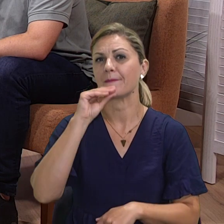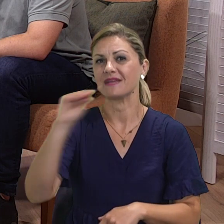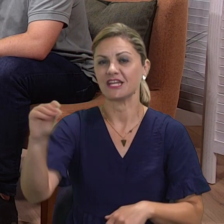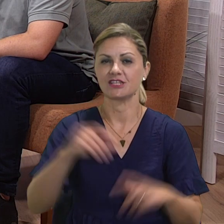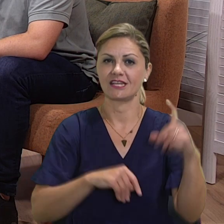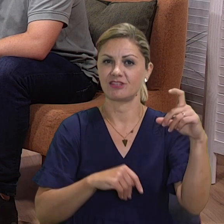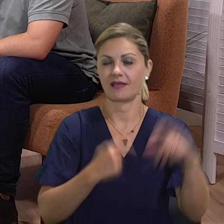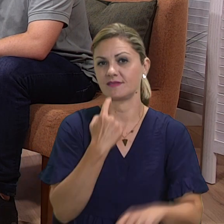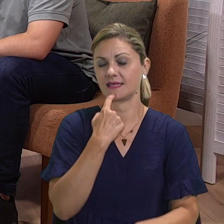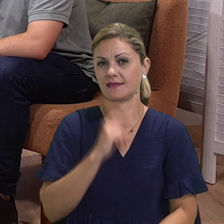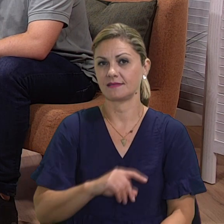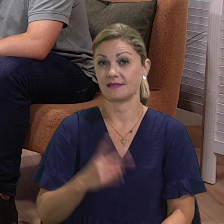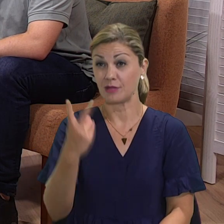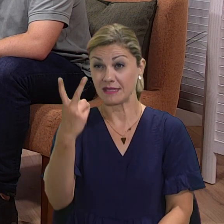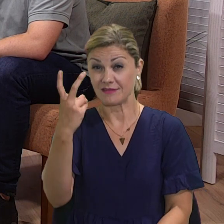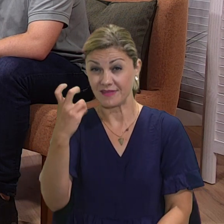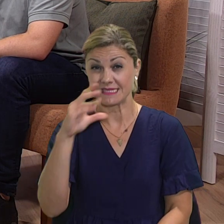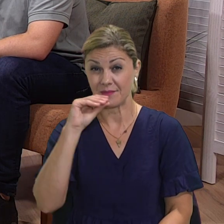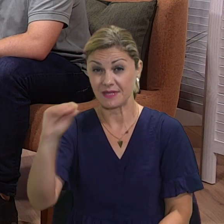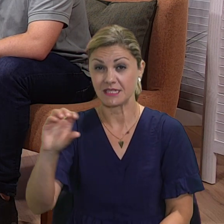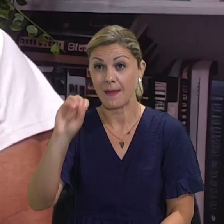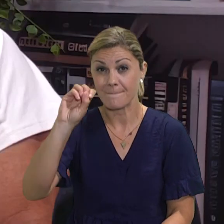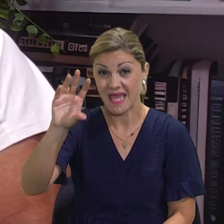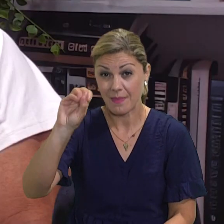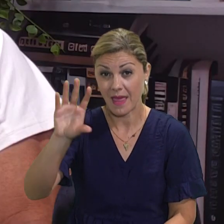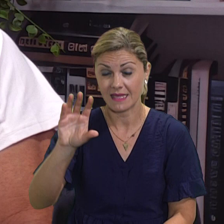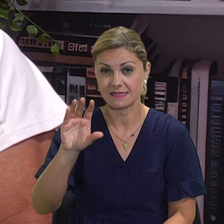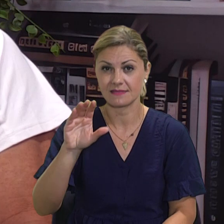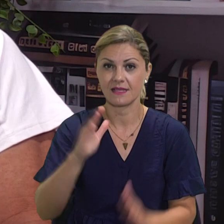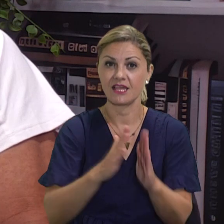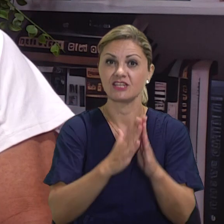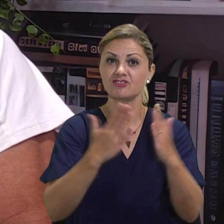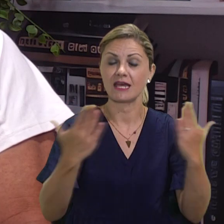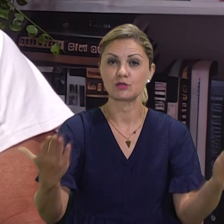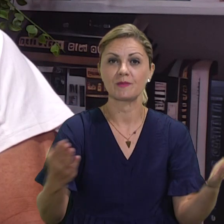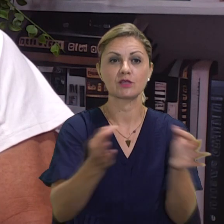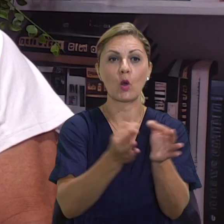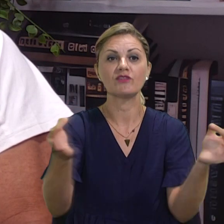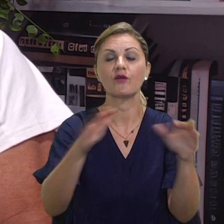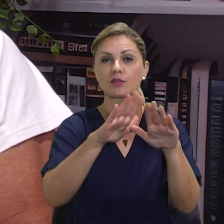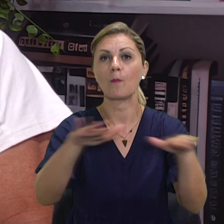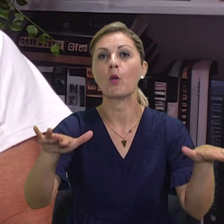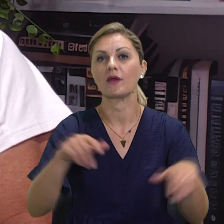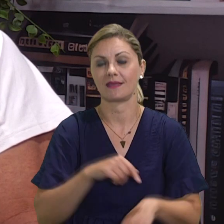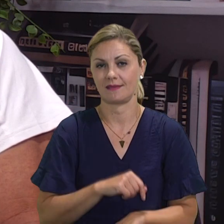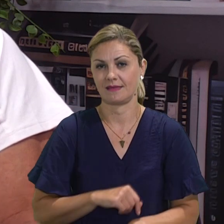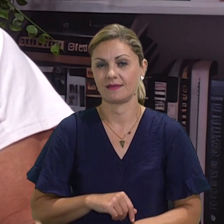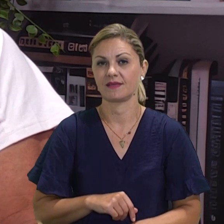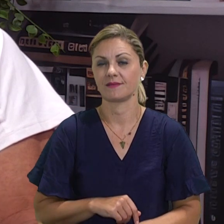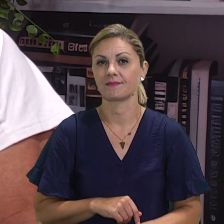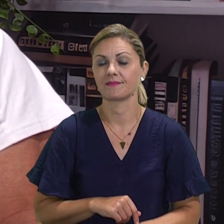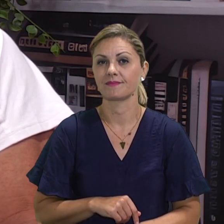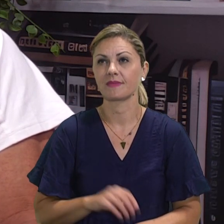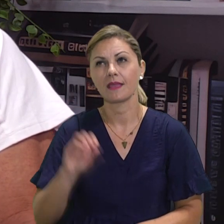preko 200 priča na Čakavici. Od tih 200 priča, 15 je izlazilo u onoj časopis Otvoreno more,